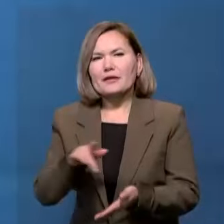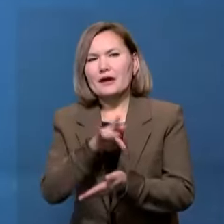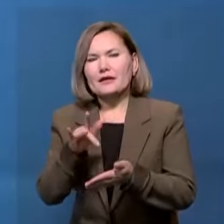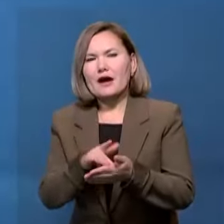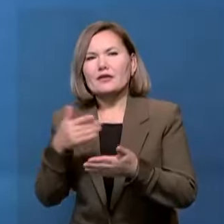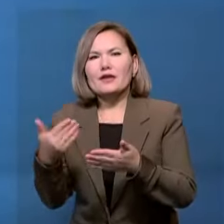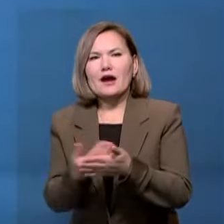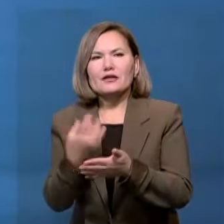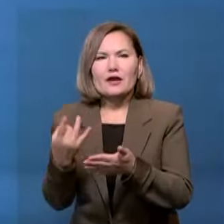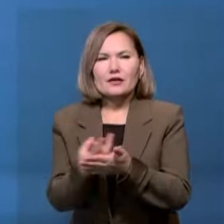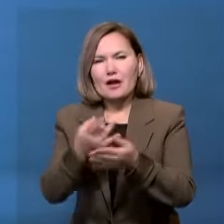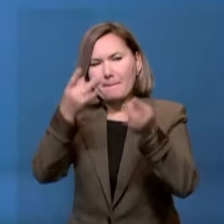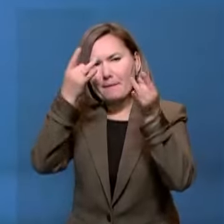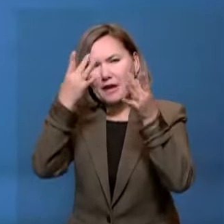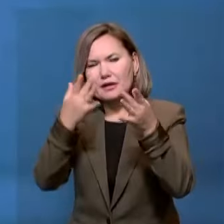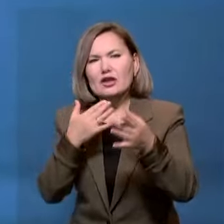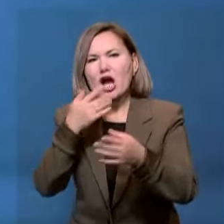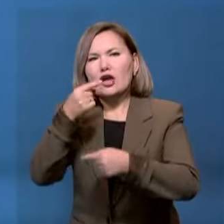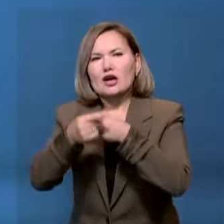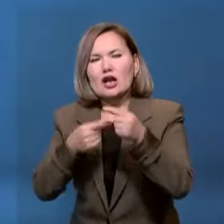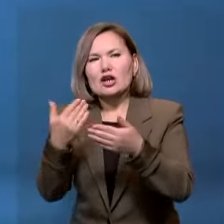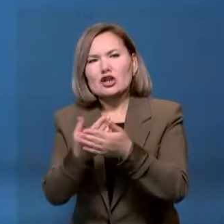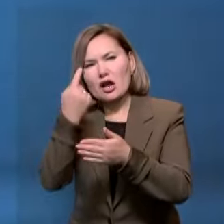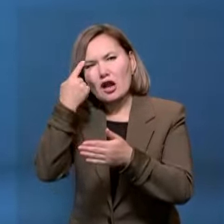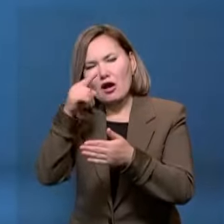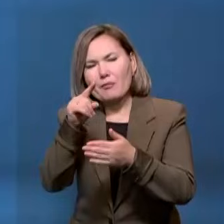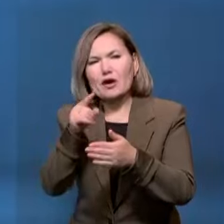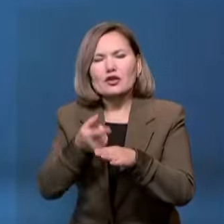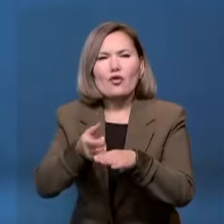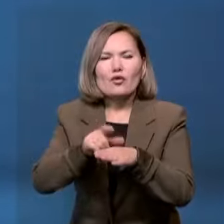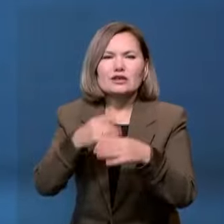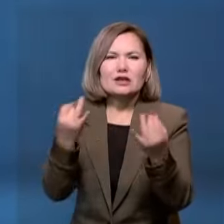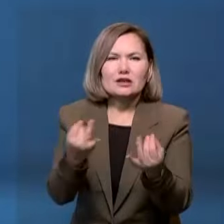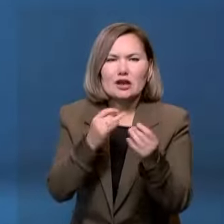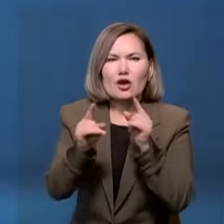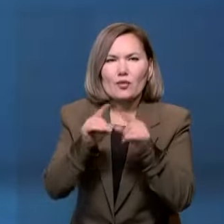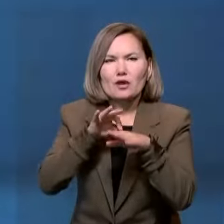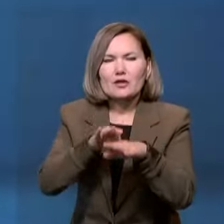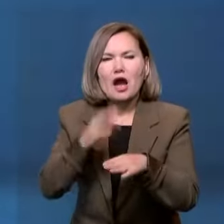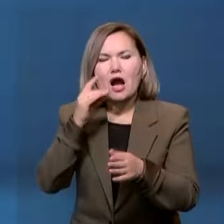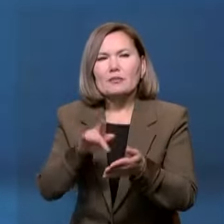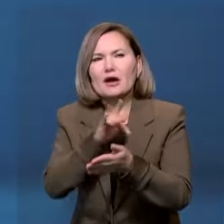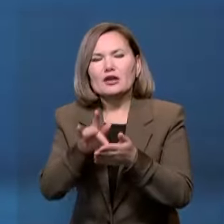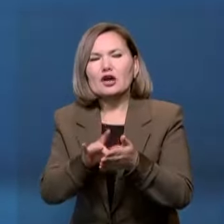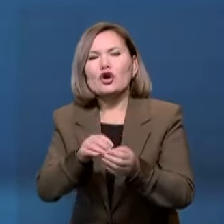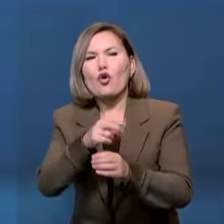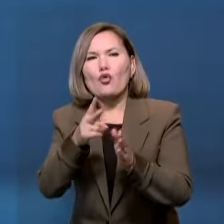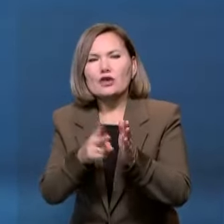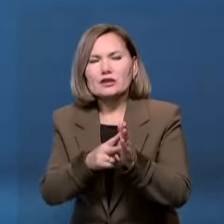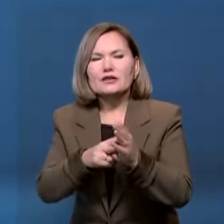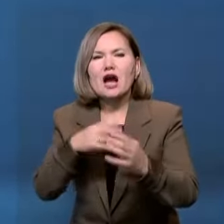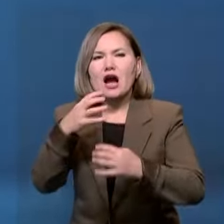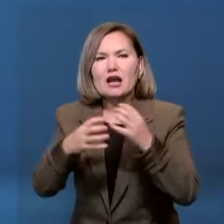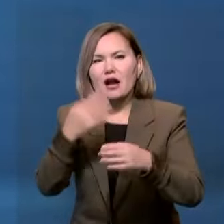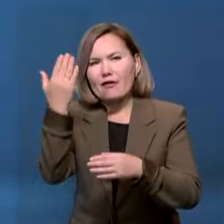Алматы тағыда мәдениет пен дәстүр жаңашыл идеялар тоғысқан орынға айналды. Мегаполисте 17-ші халықаралық Евразия